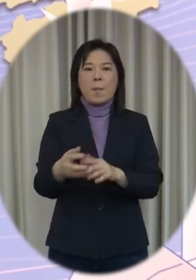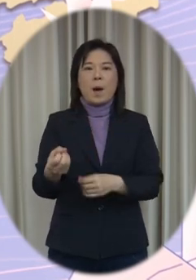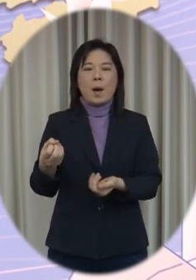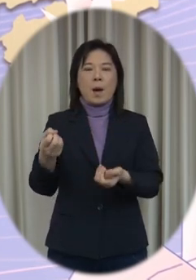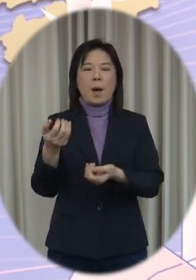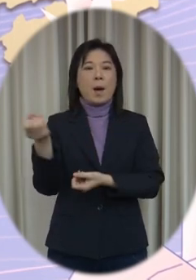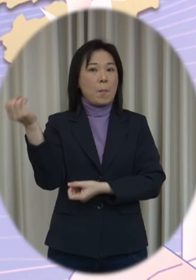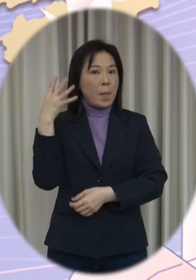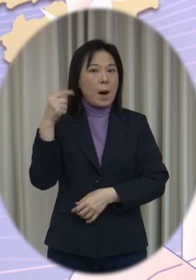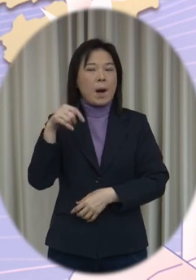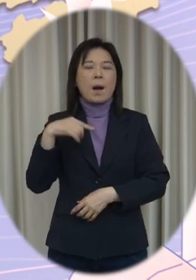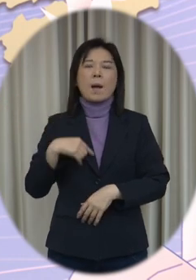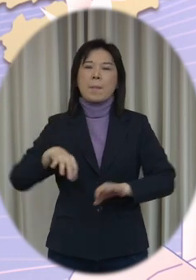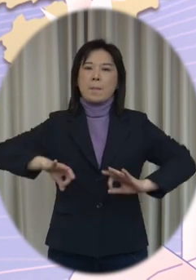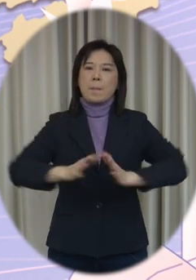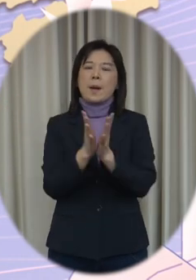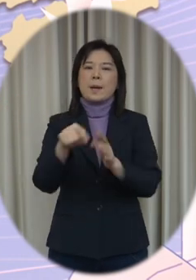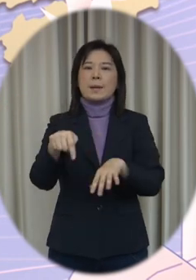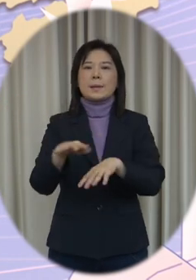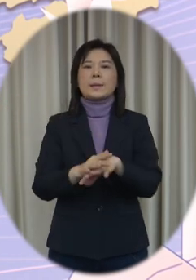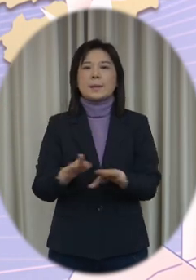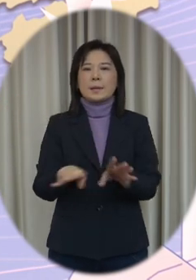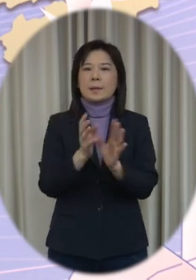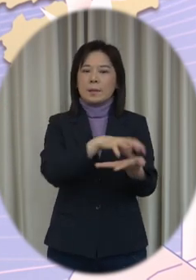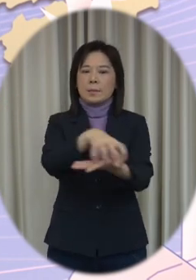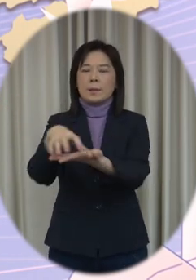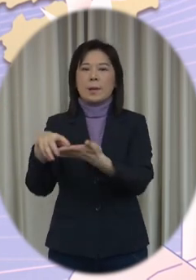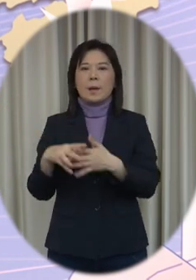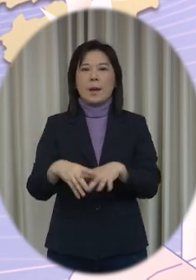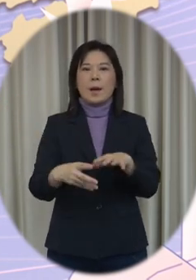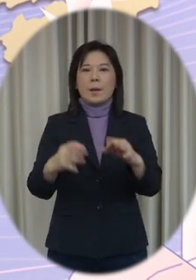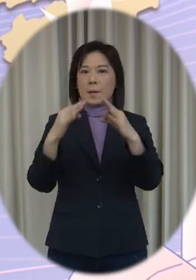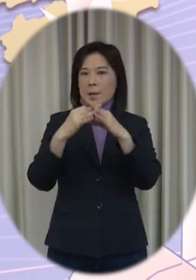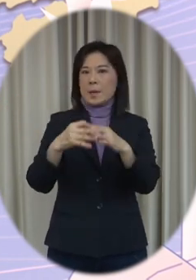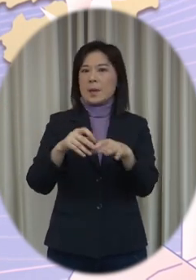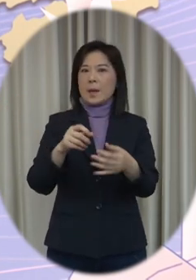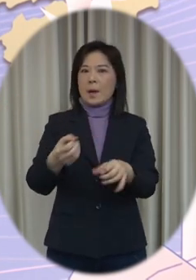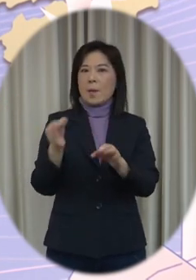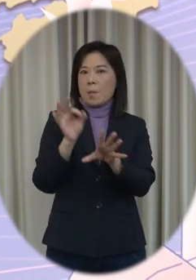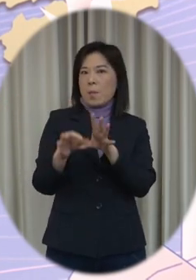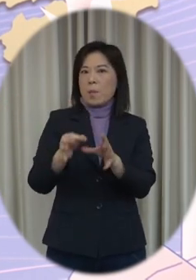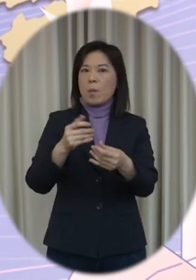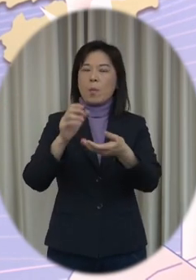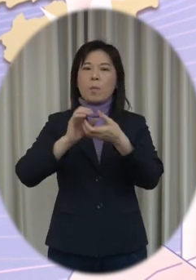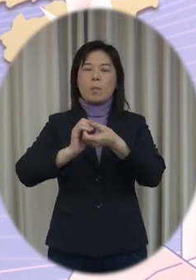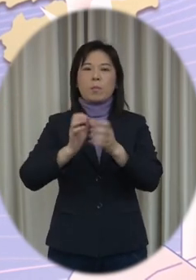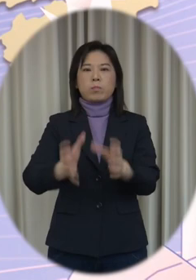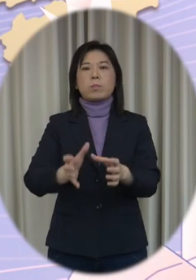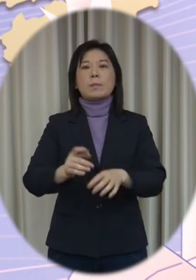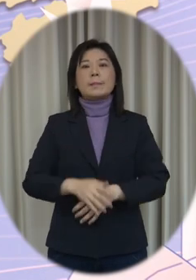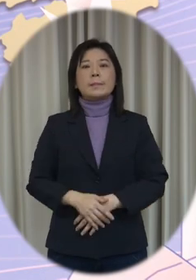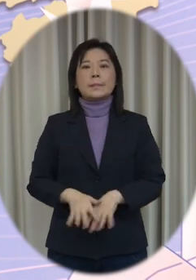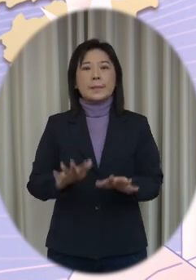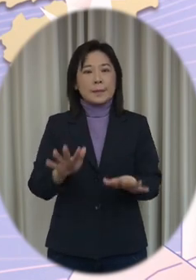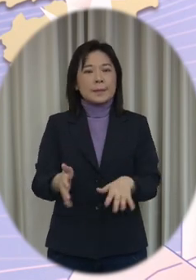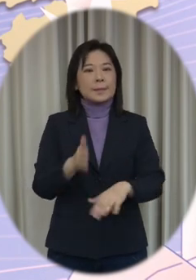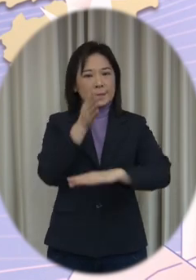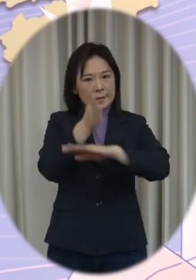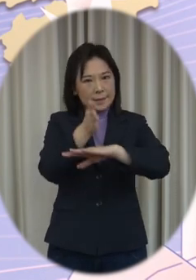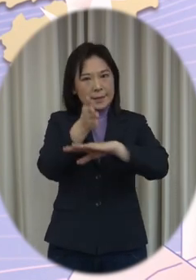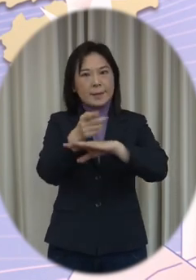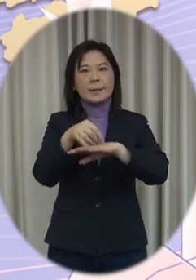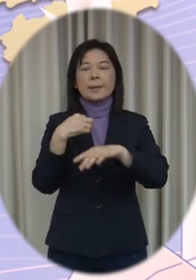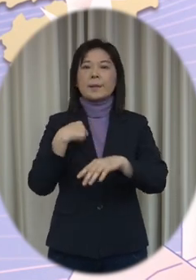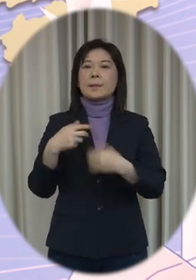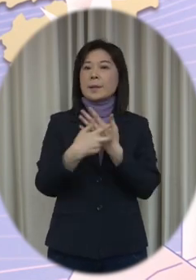马上启动相关的一个工作。那在这边也要特别谢谢这次协助卫福